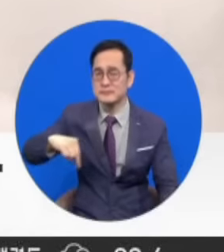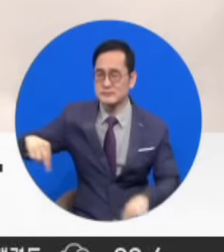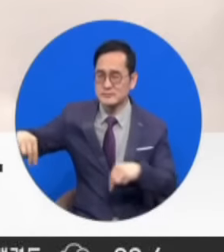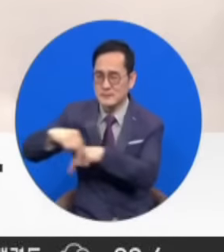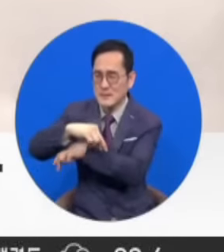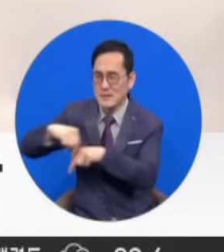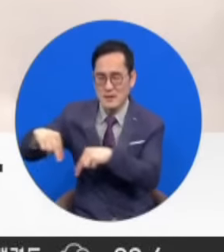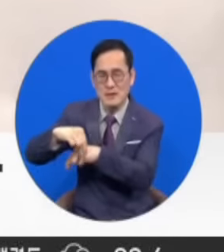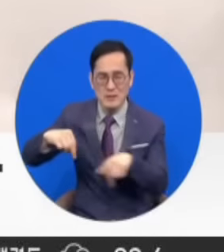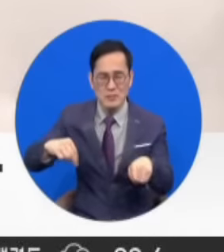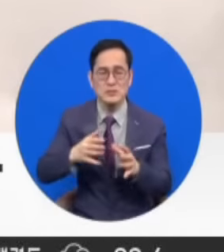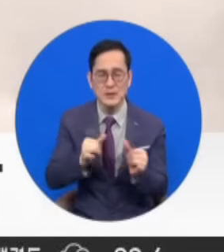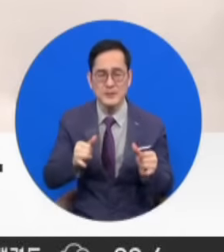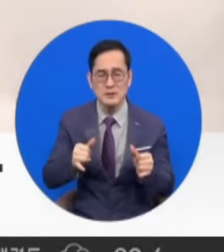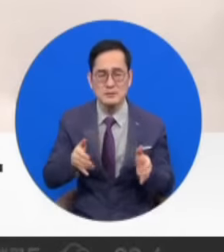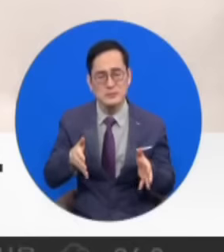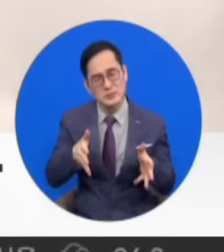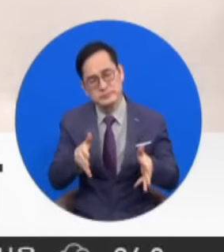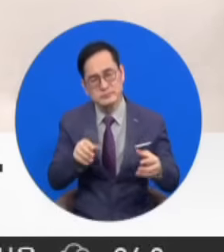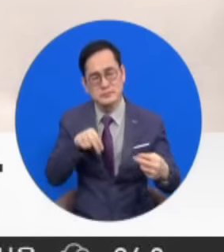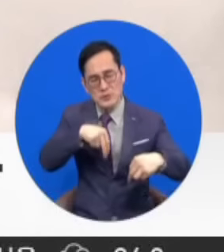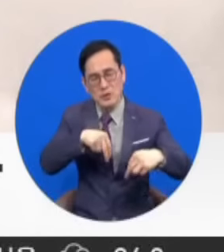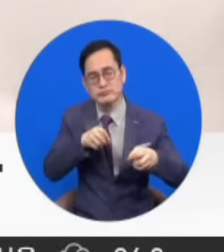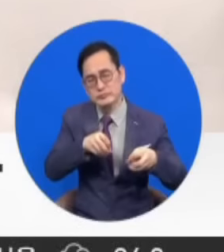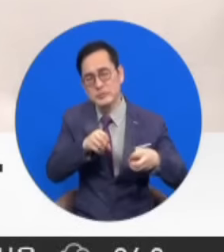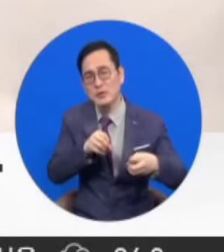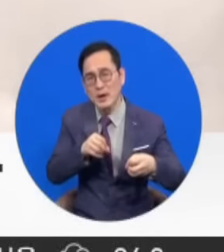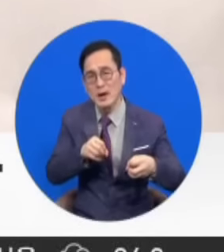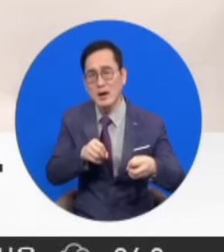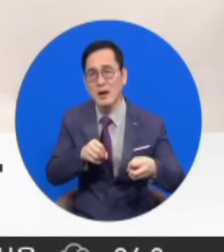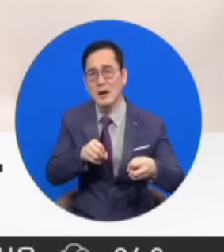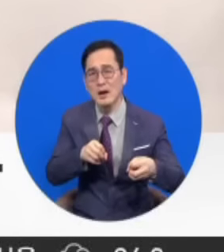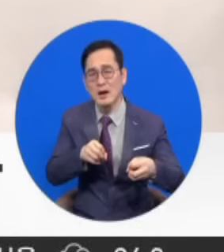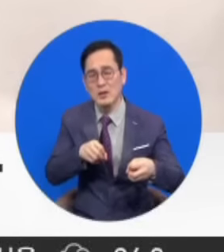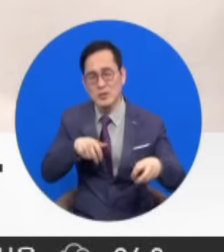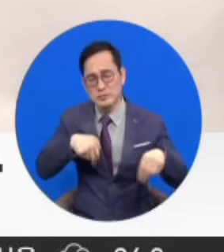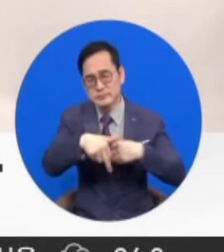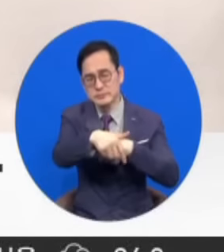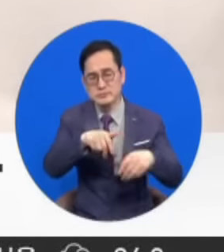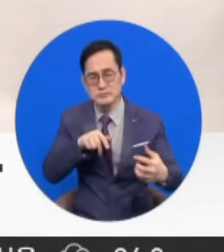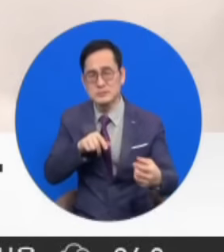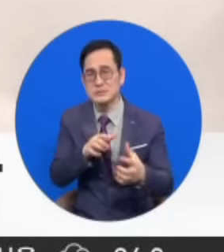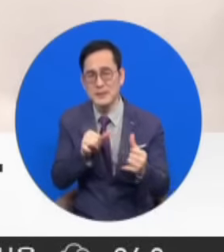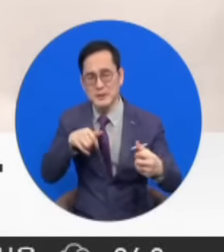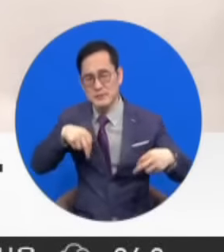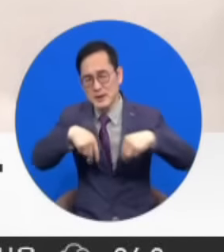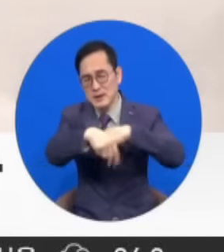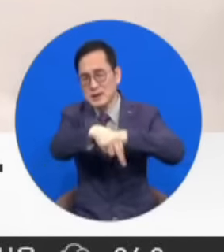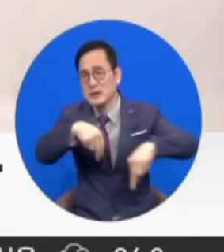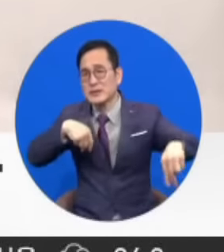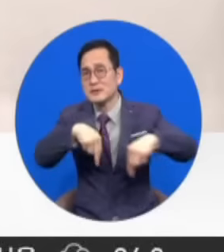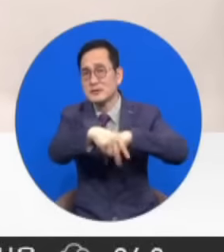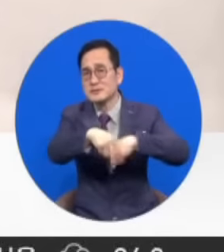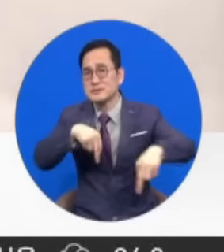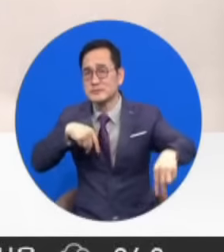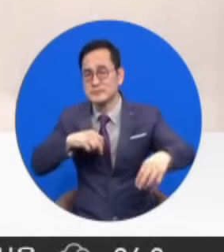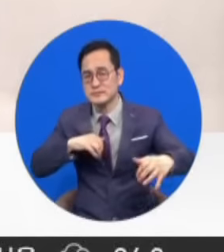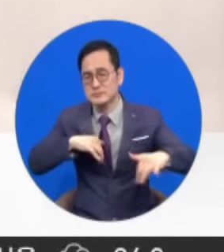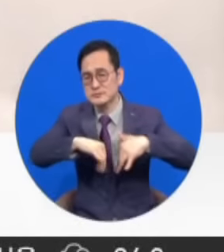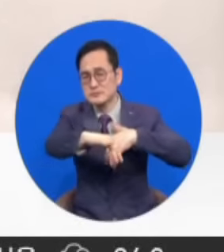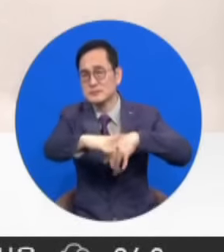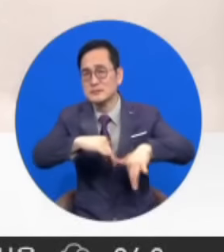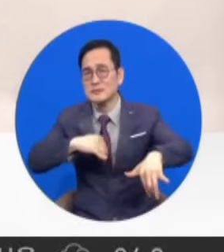준비하는 상황에서 이제 저런 상황이 발생한 것 같아요. 그래서 이제 중요한 것 중에 하나를 일단 뭐 너무나 피해가 심각했기 때문에